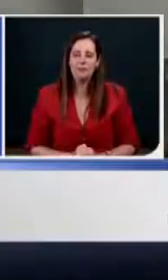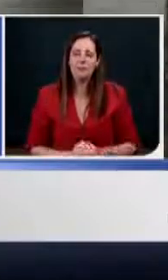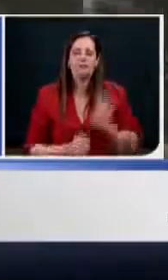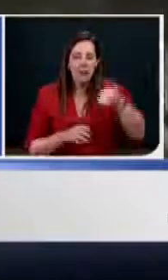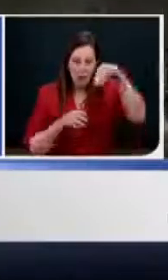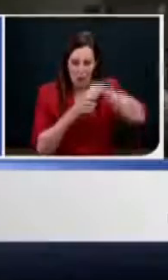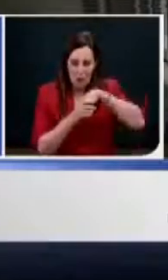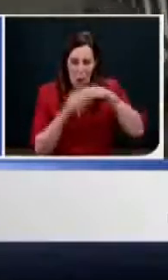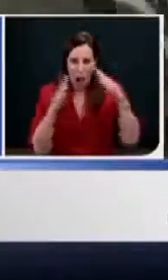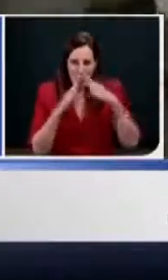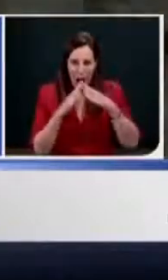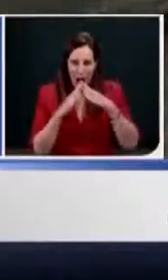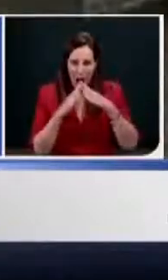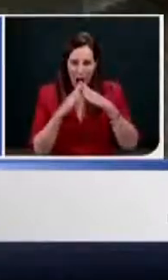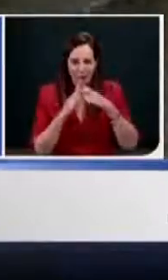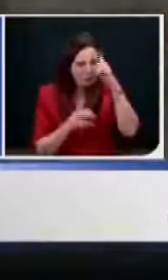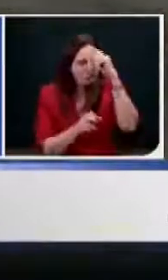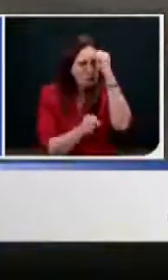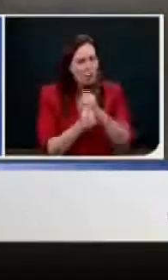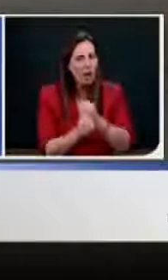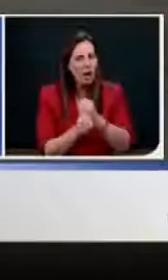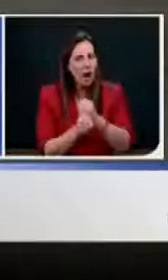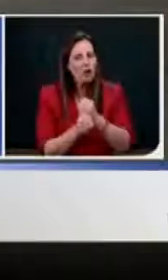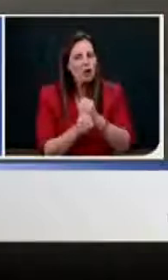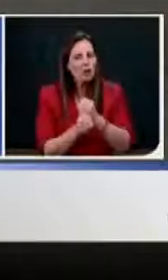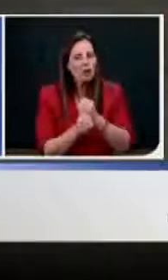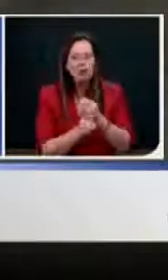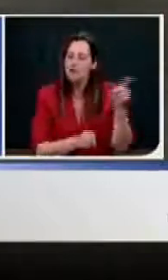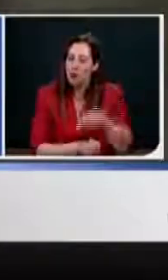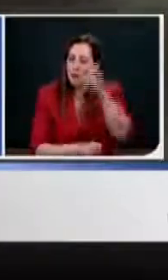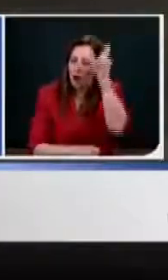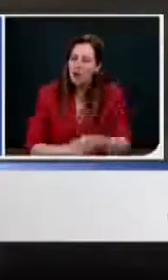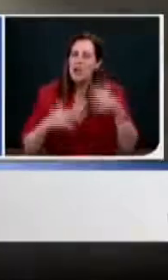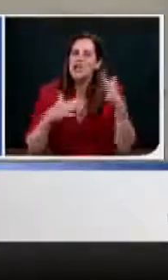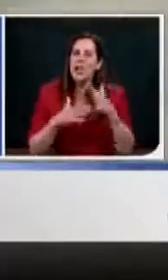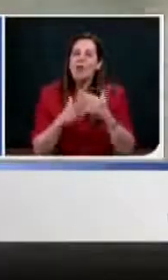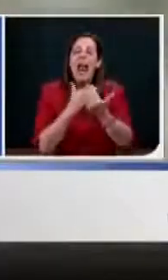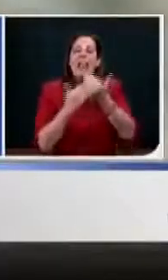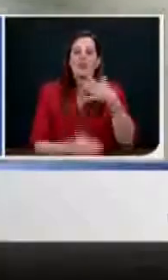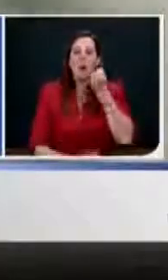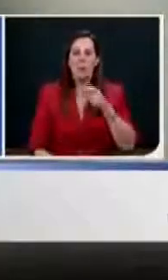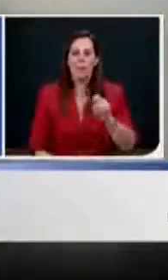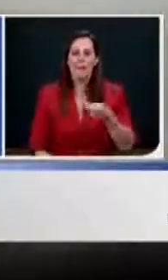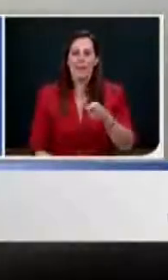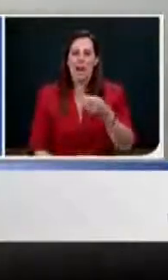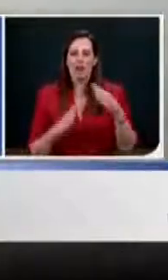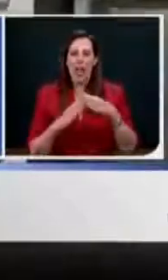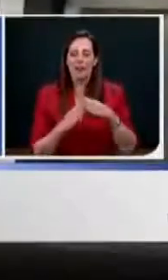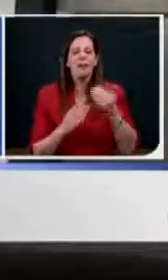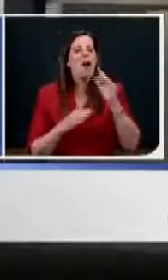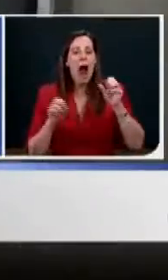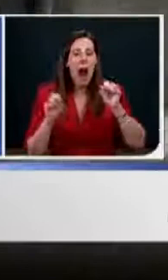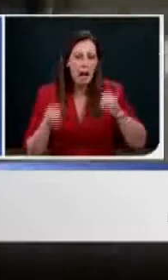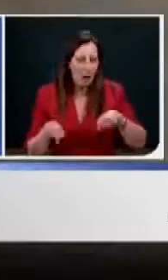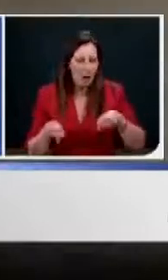ובתוך הבנייה, כמובן, להתעקש להכניס בדק בית לפני מסירת הדירה. שבעצם קבלנים